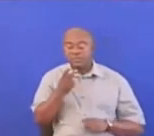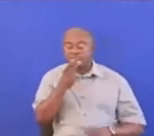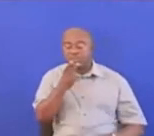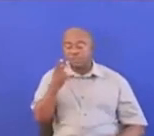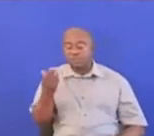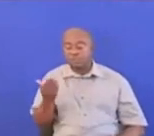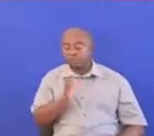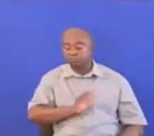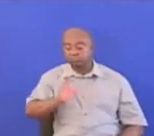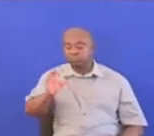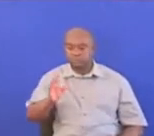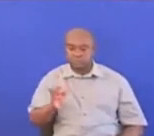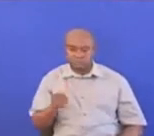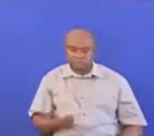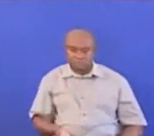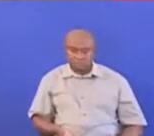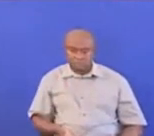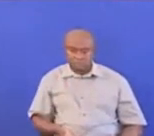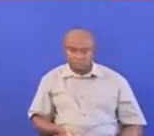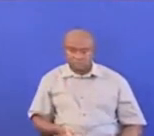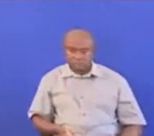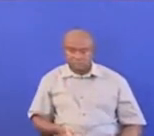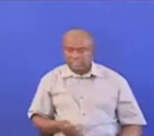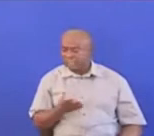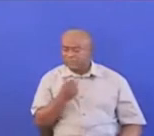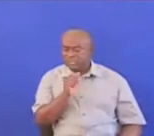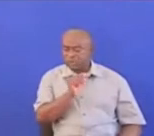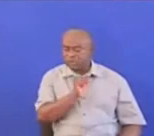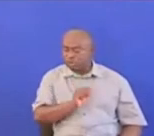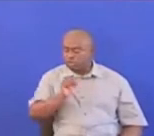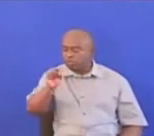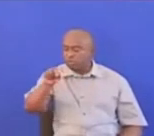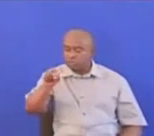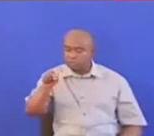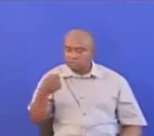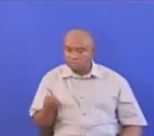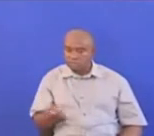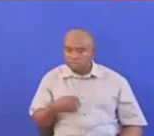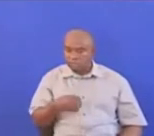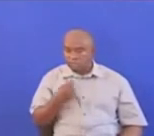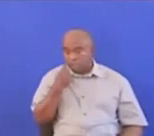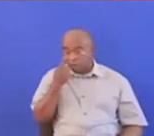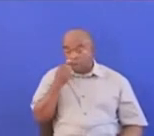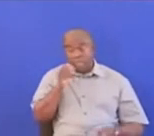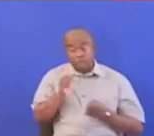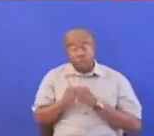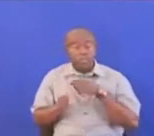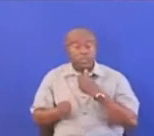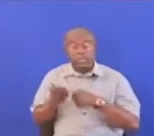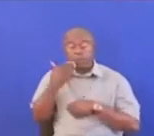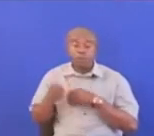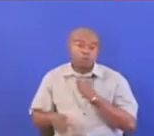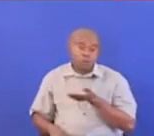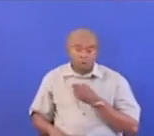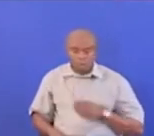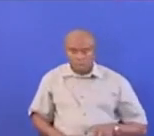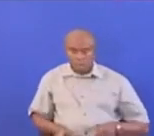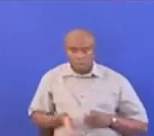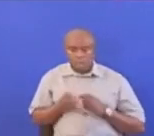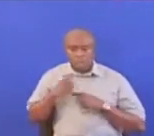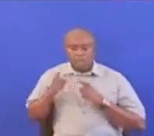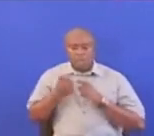222. Kwa uhaba wa pesa ambazo wanapewa TANAPA kuendesha hifadhi hivi, mimi naona swala hili ni muhimu,